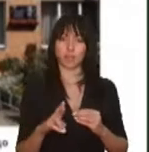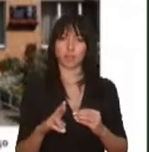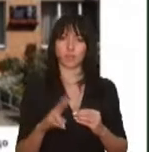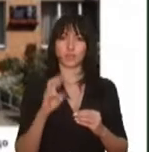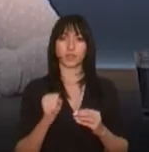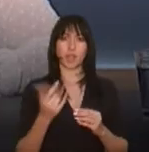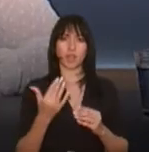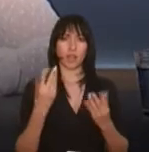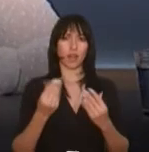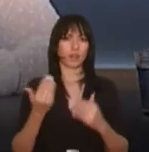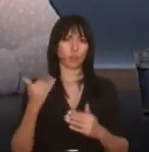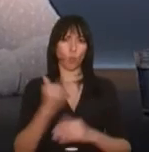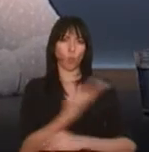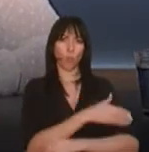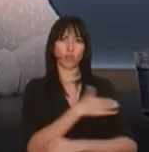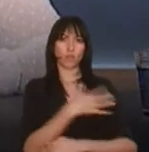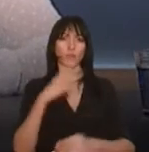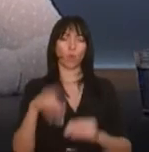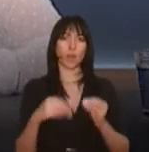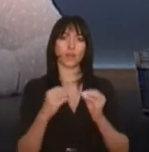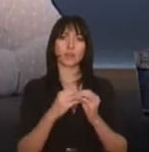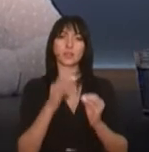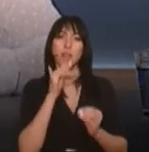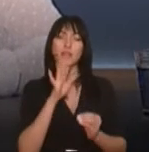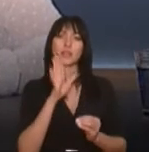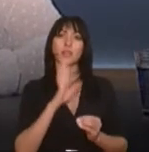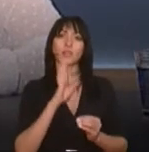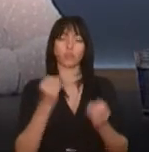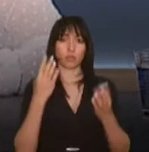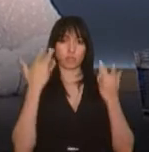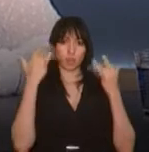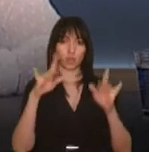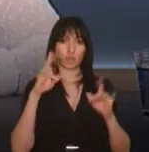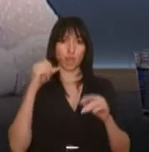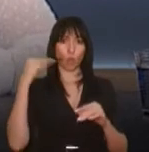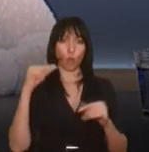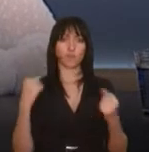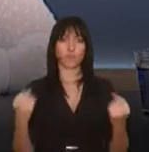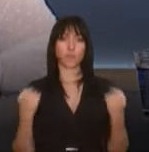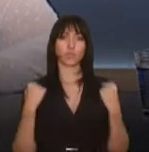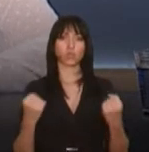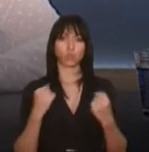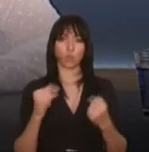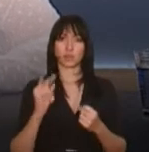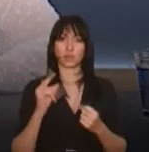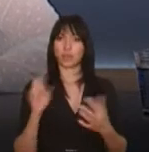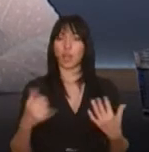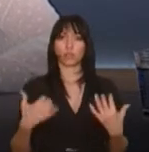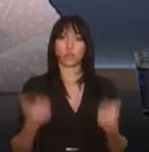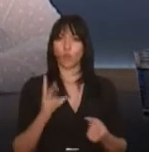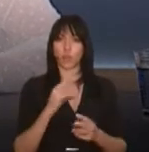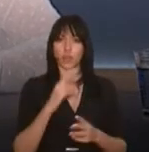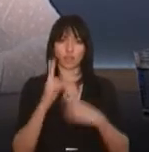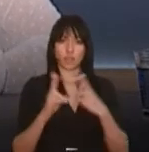декілька днів раніше у Полтаві померла 10-річна дівчинка, знепритомніла на уроці фізкультури. Дитина на здоров'я не скаржилася,